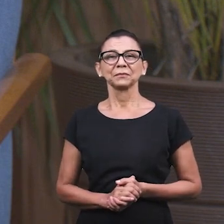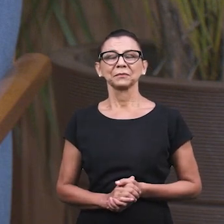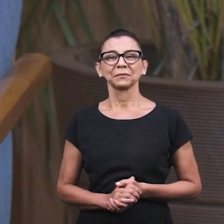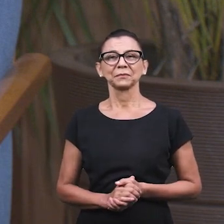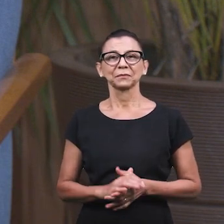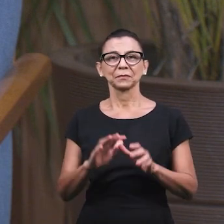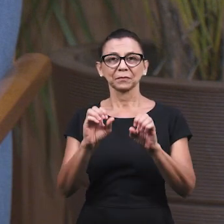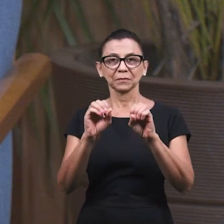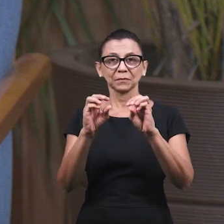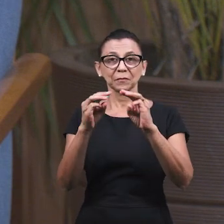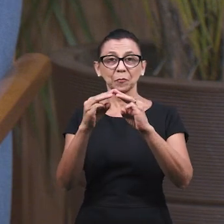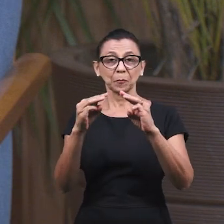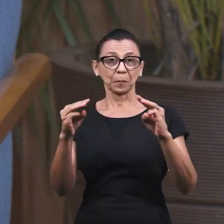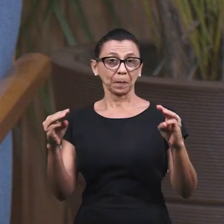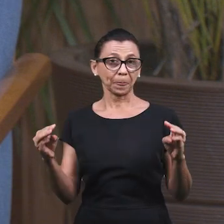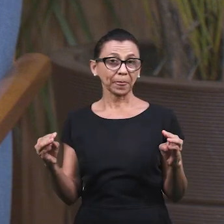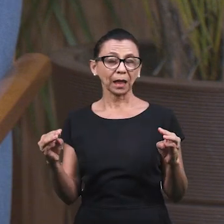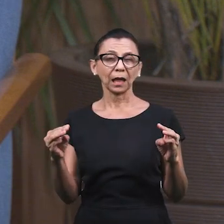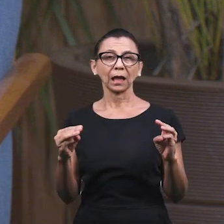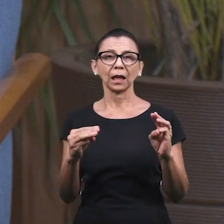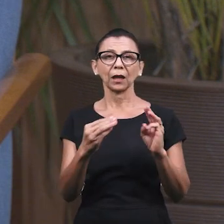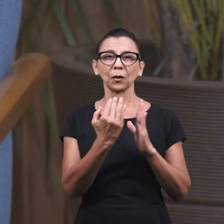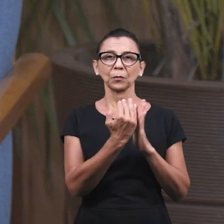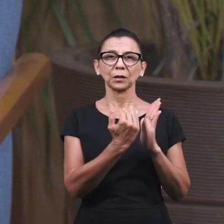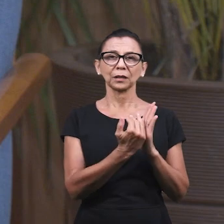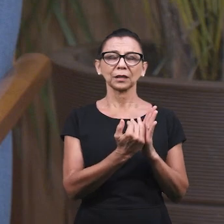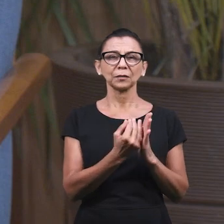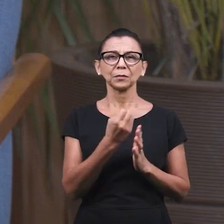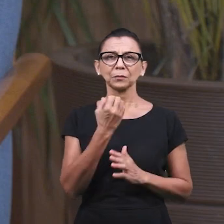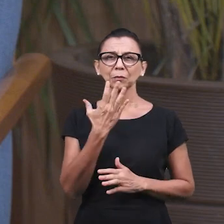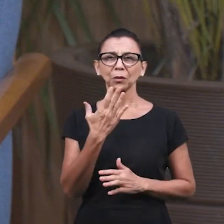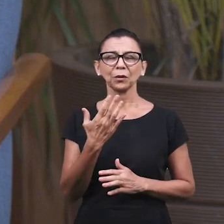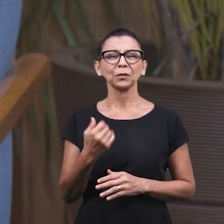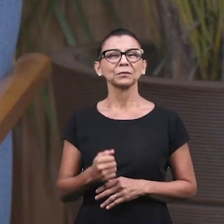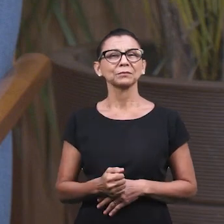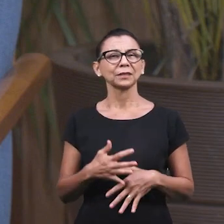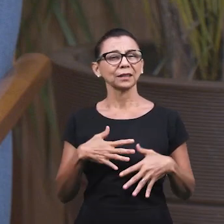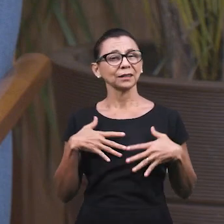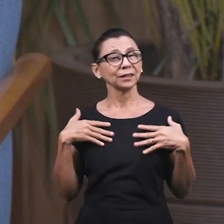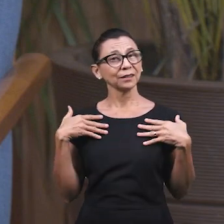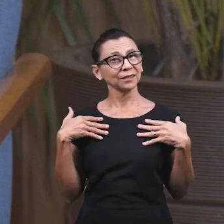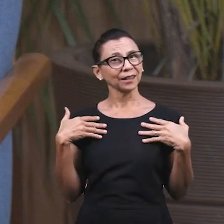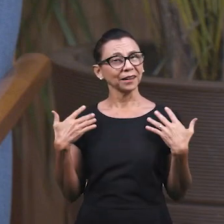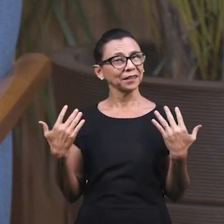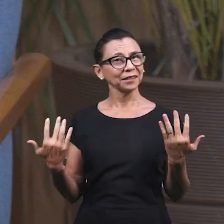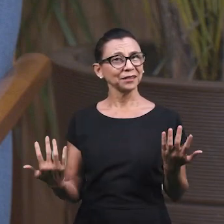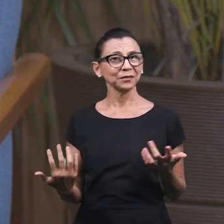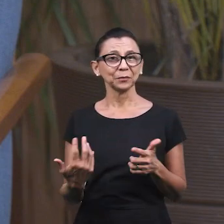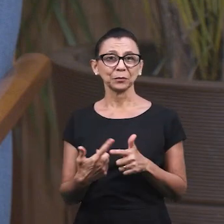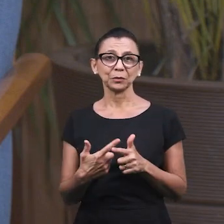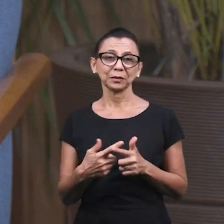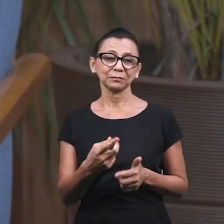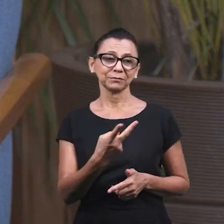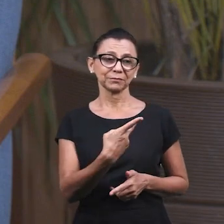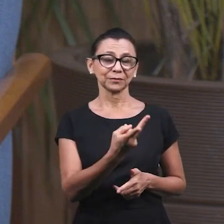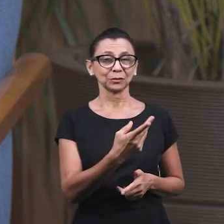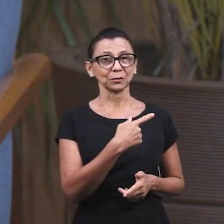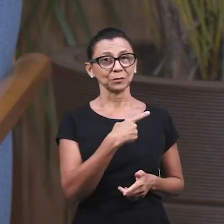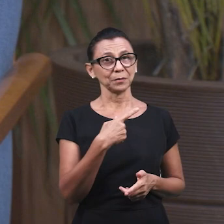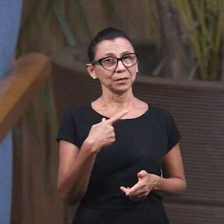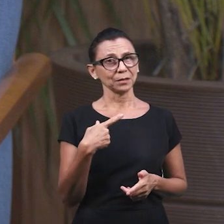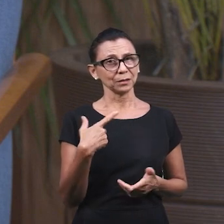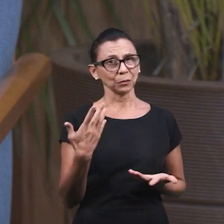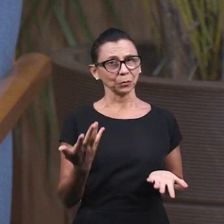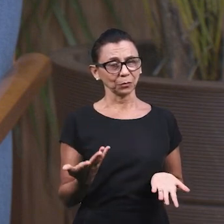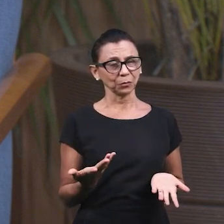Maintenant, nous commençons le volet leçon du Manaïma. C'est une partie très agréable de faire, surtout avec